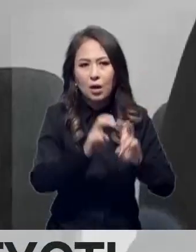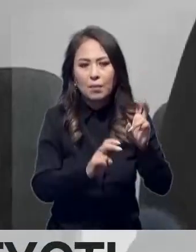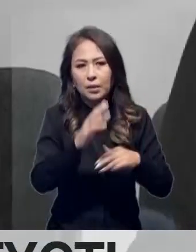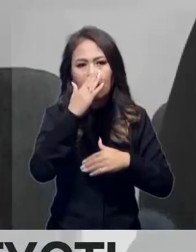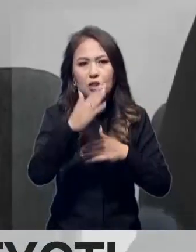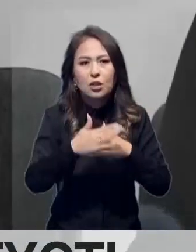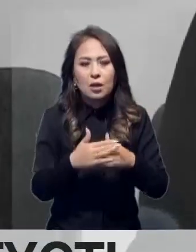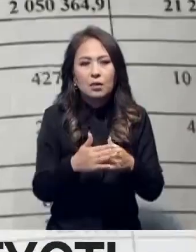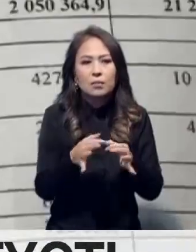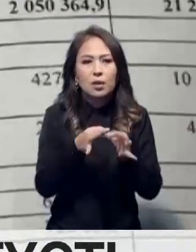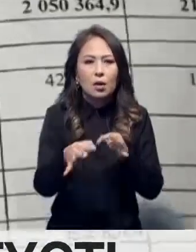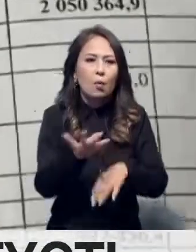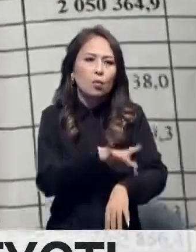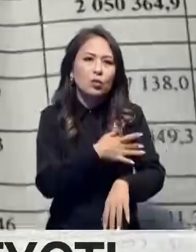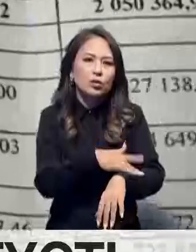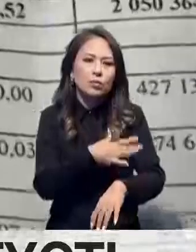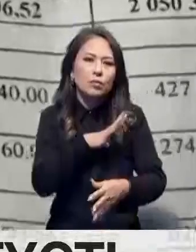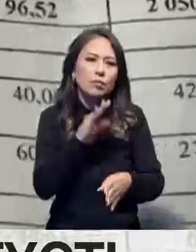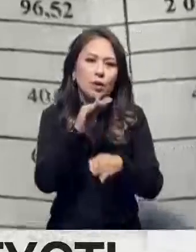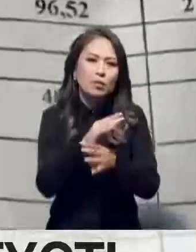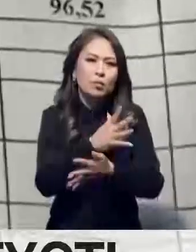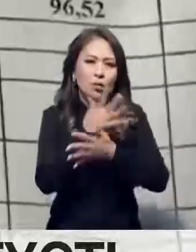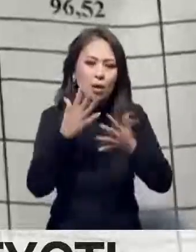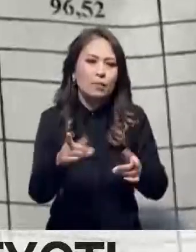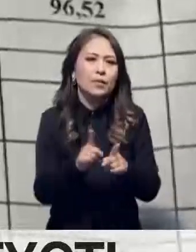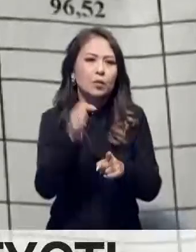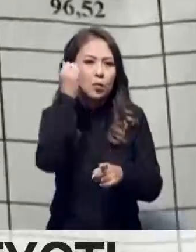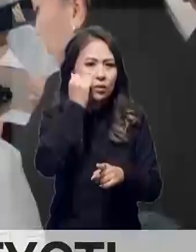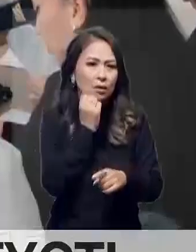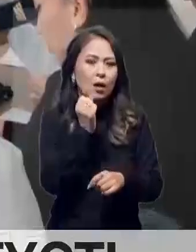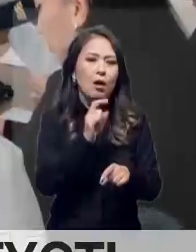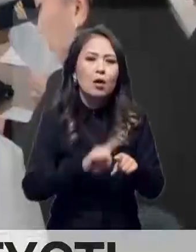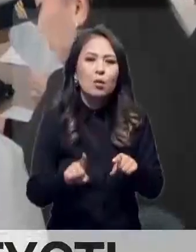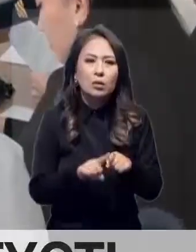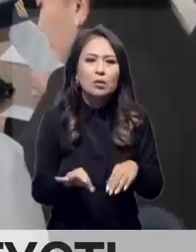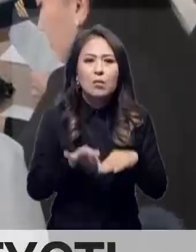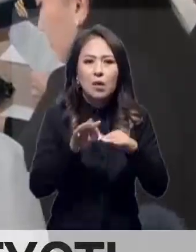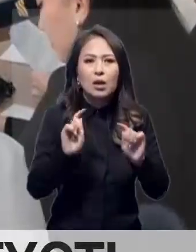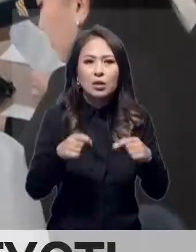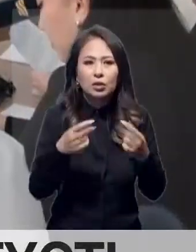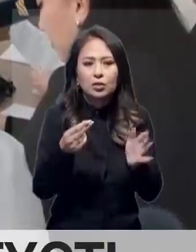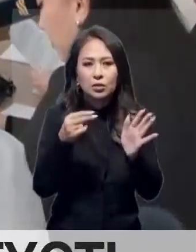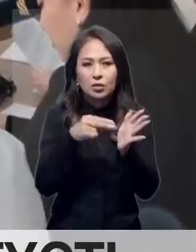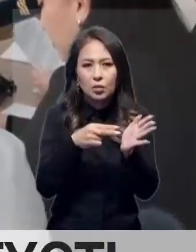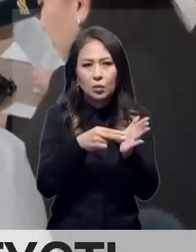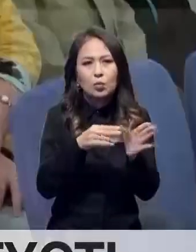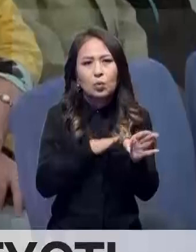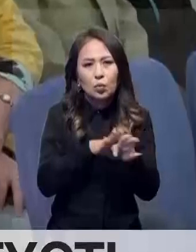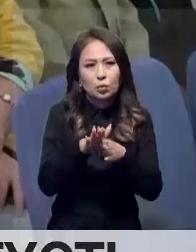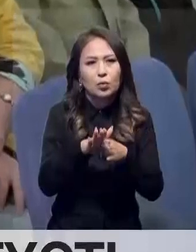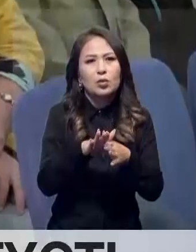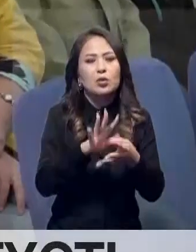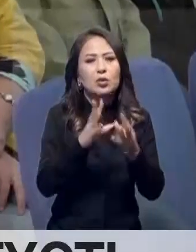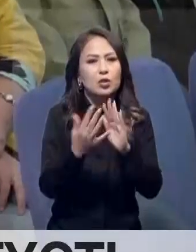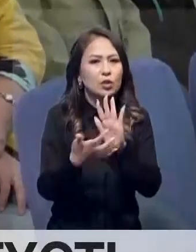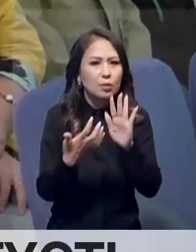кәсіпорын қарамағындағы 1000 шақырымдық коммуналдық желінің басым бөлігі әбден тозған. Ал қолданыстағы баға шығындарды толық